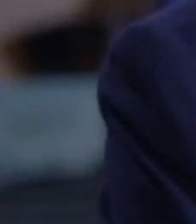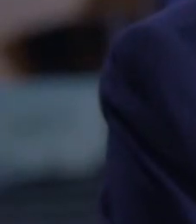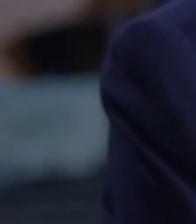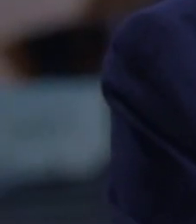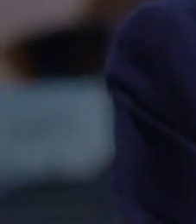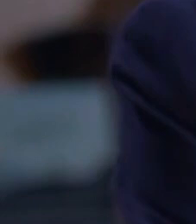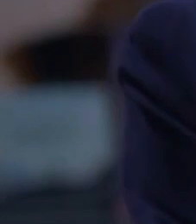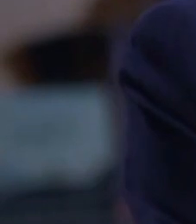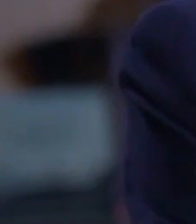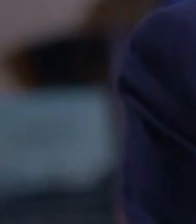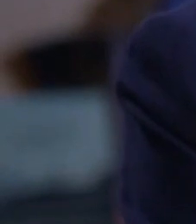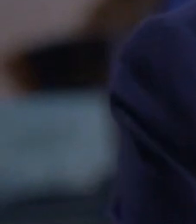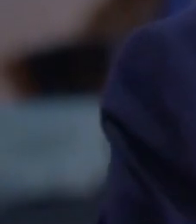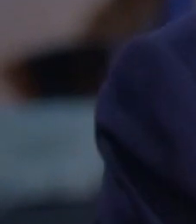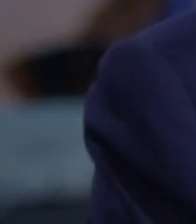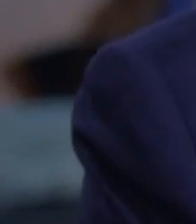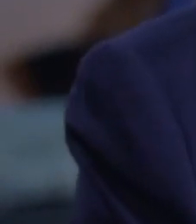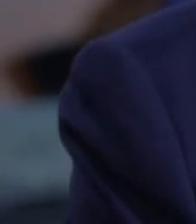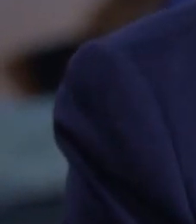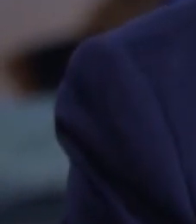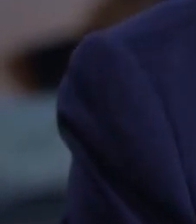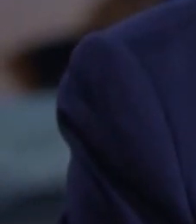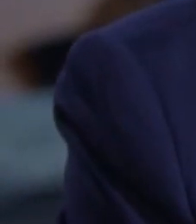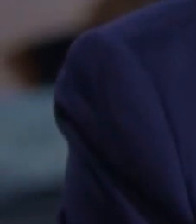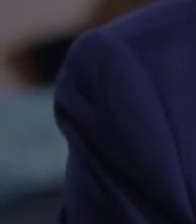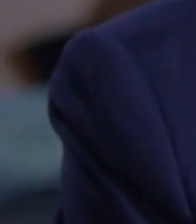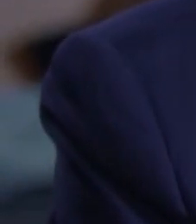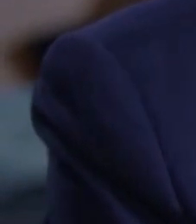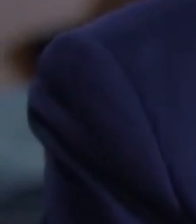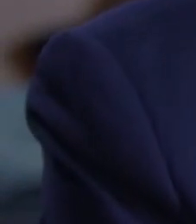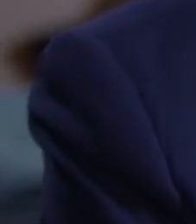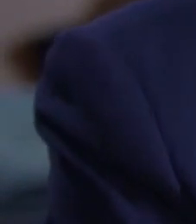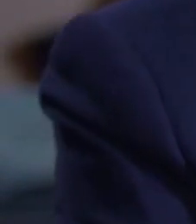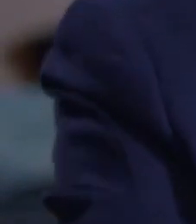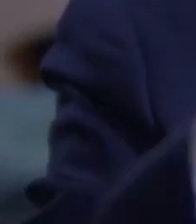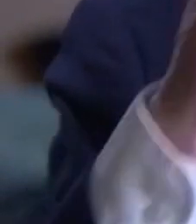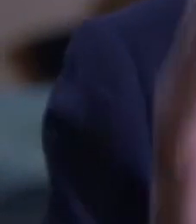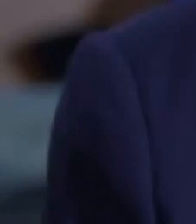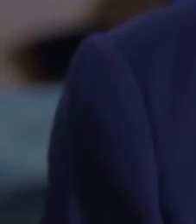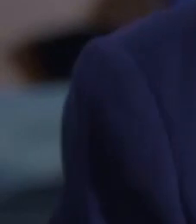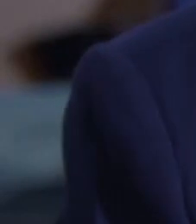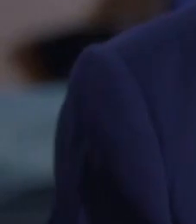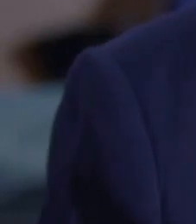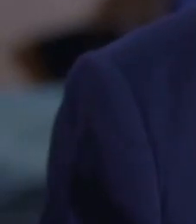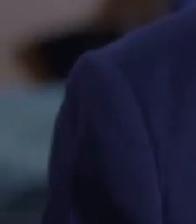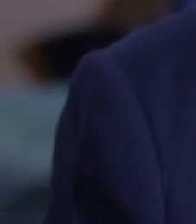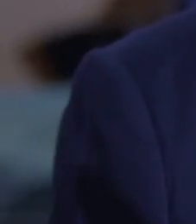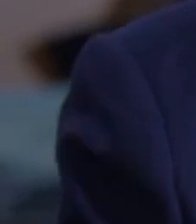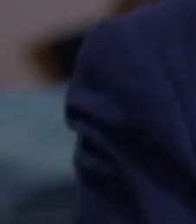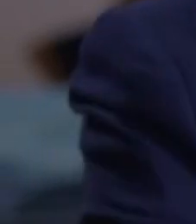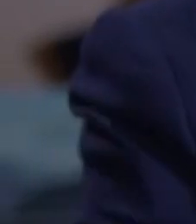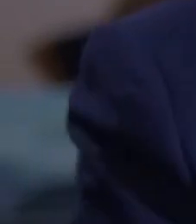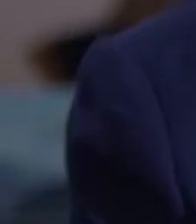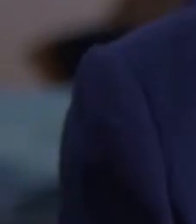נראה אחרת, וכמובן הביטחון. אני יודע בדיוק על מה מדובר, יש לי תפיסת עולם שלמה בכל אחד ואחד בנושאים